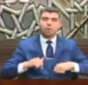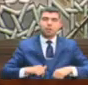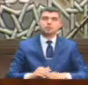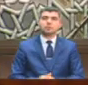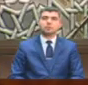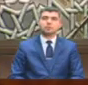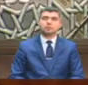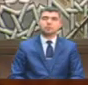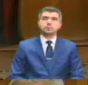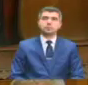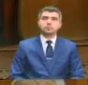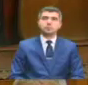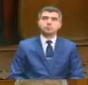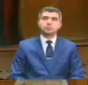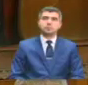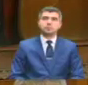النائب.